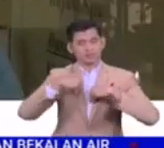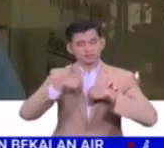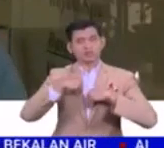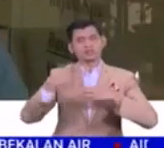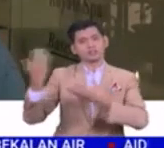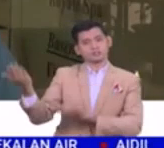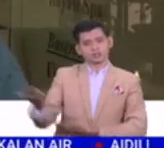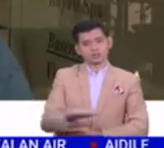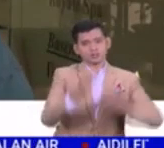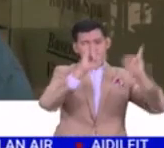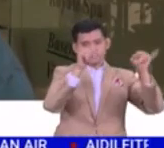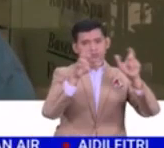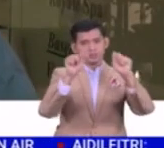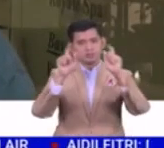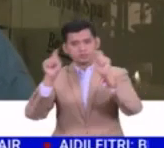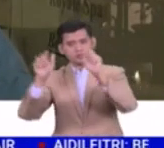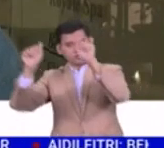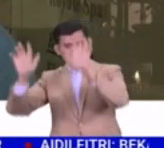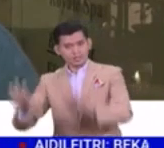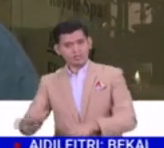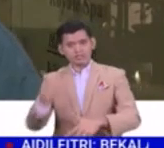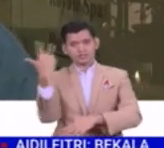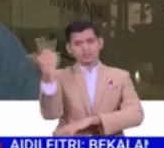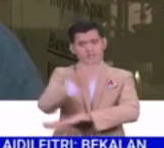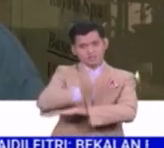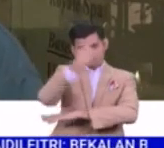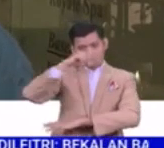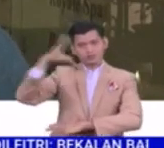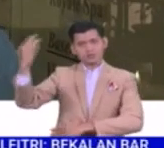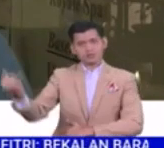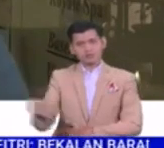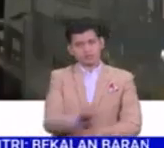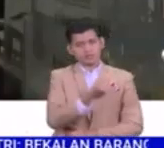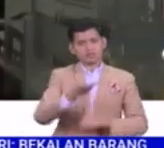Sabtu, Ahad sahajalah. 3 hari saja untuk jemputan luar.